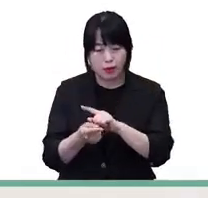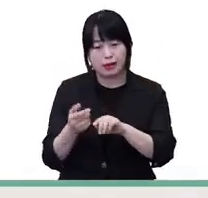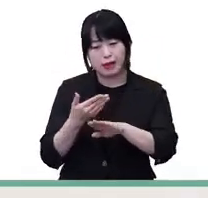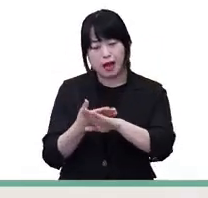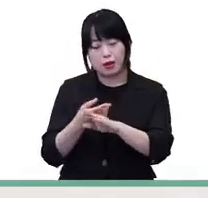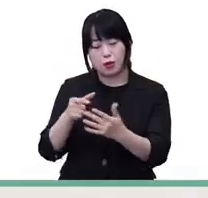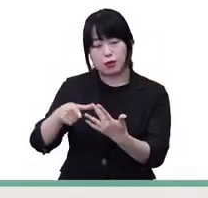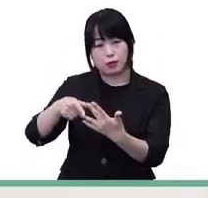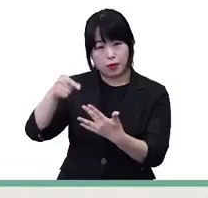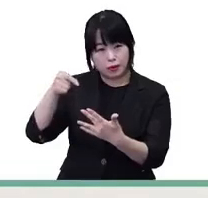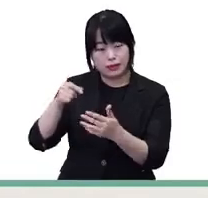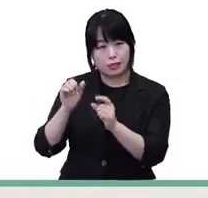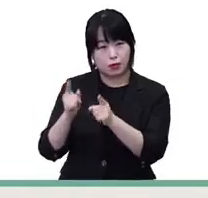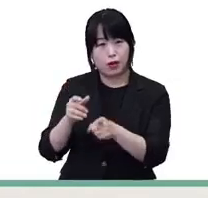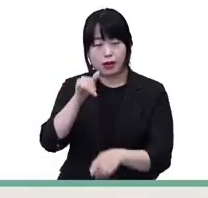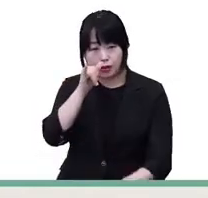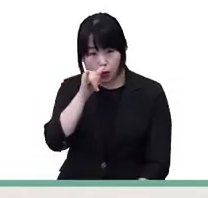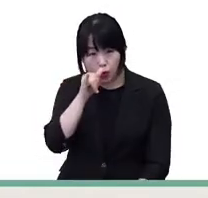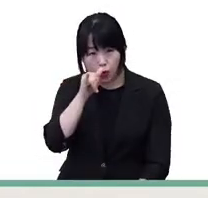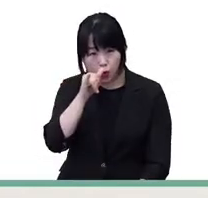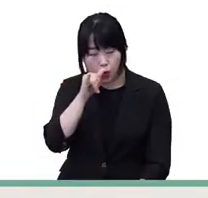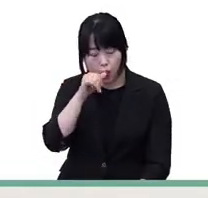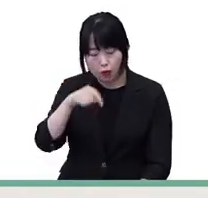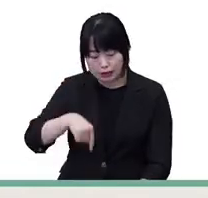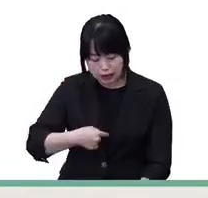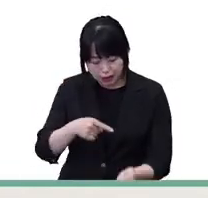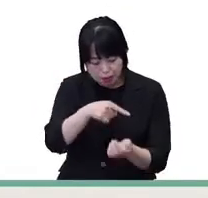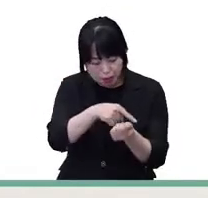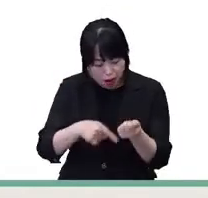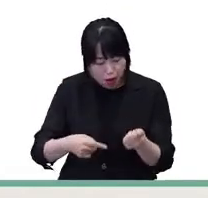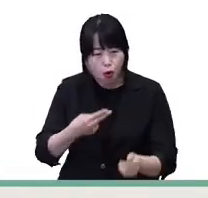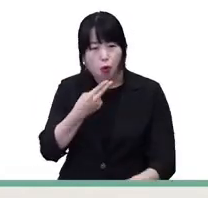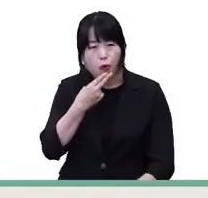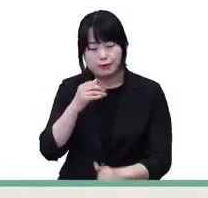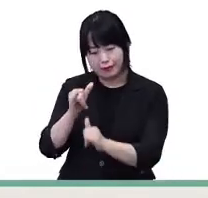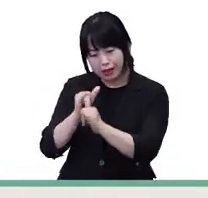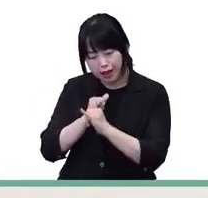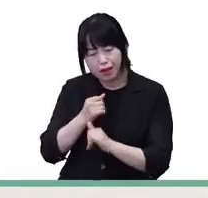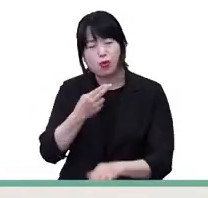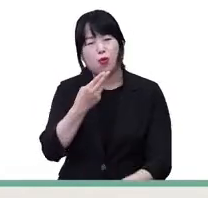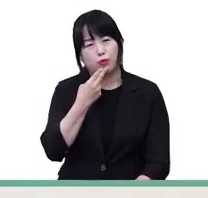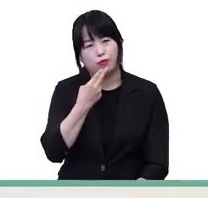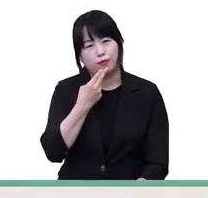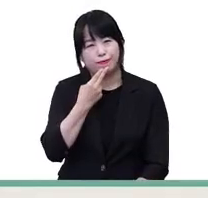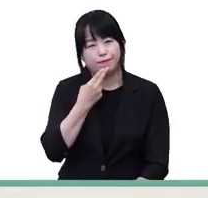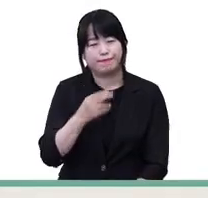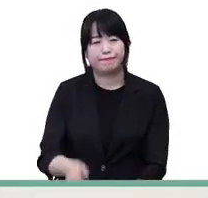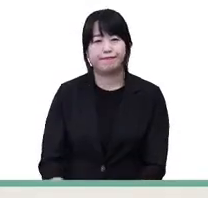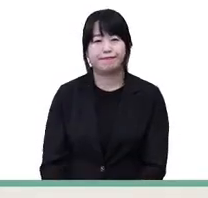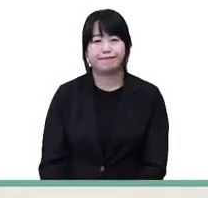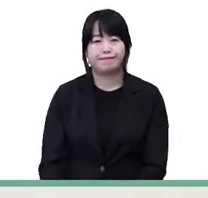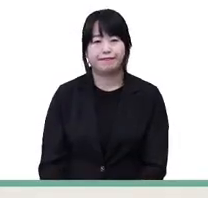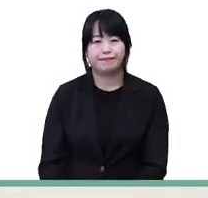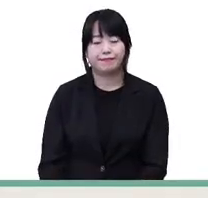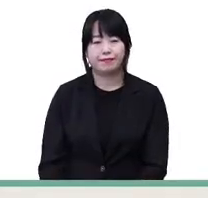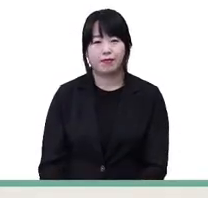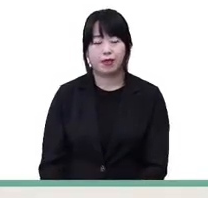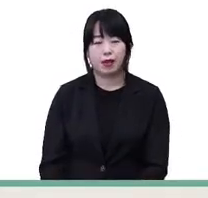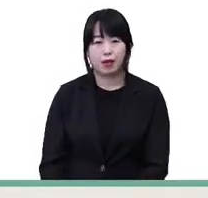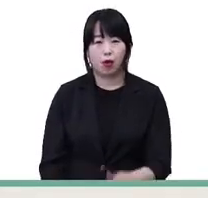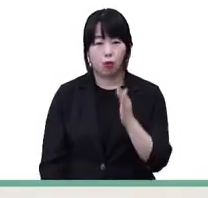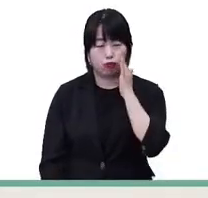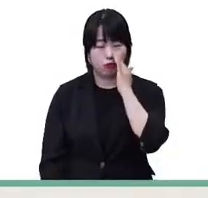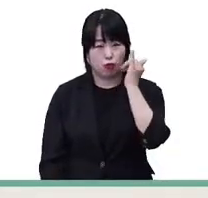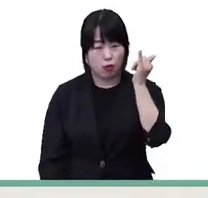기회가 있다면 자해 자살 시도를 하지 않을 가능성이 많다고 하죠. 그리고